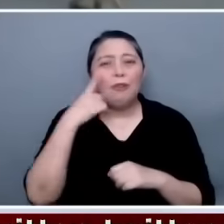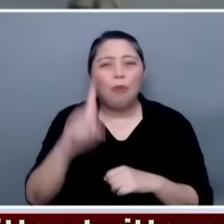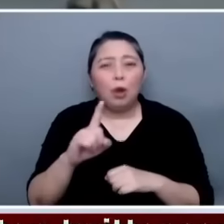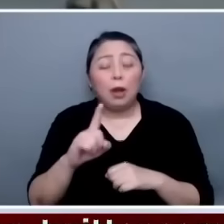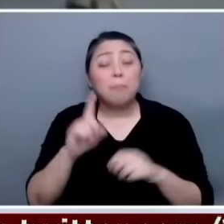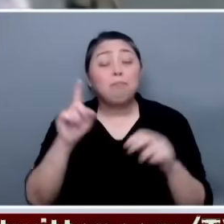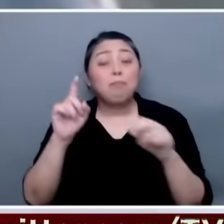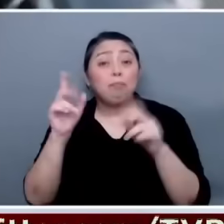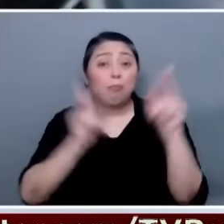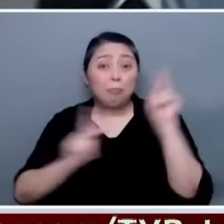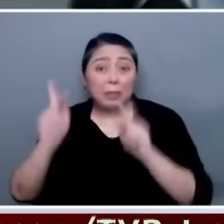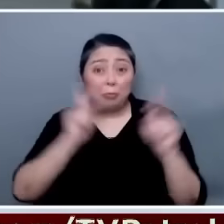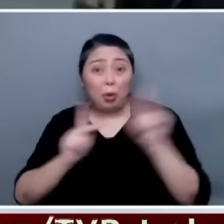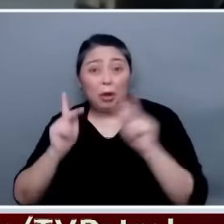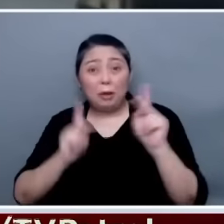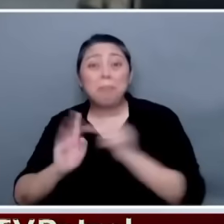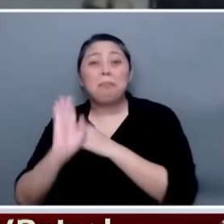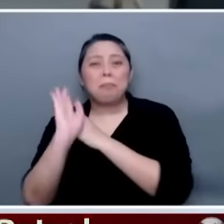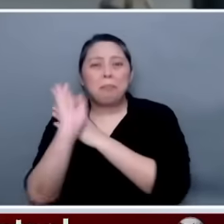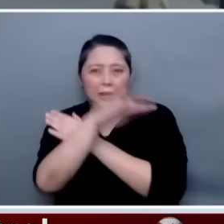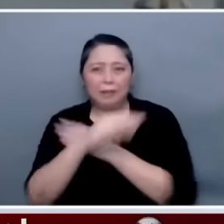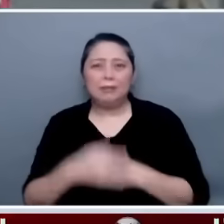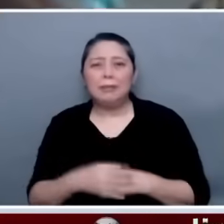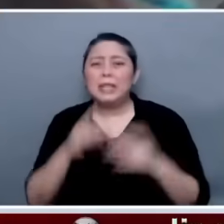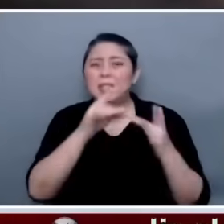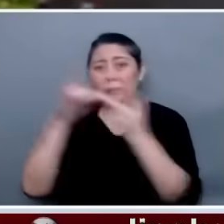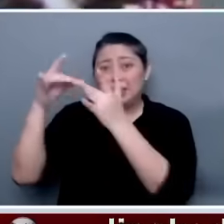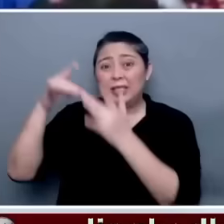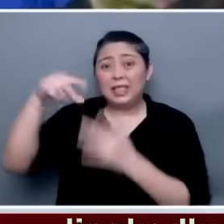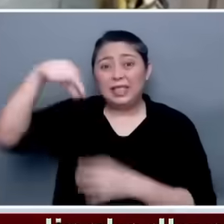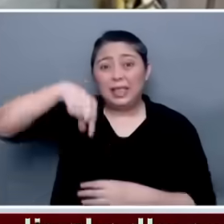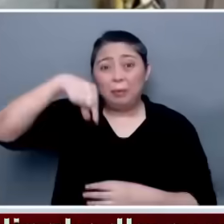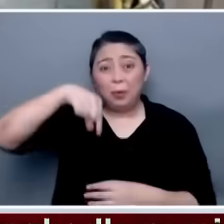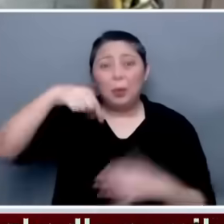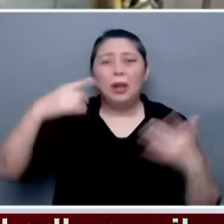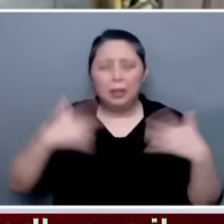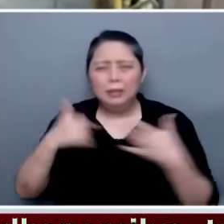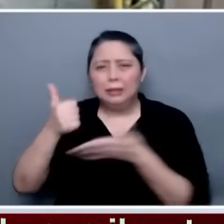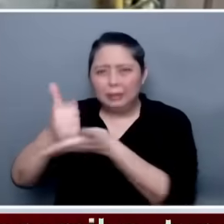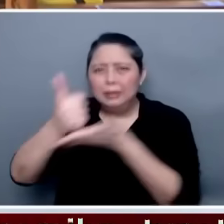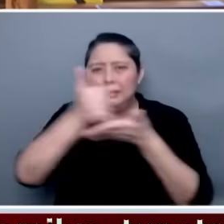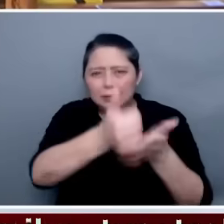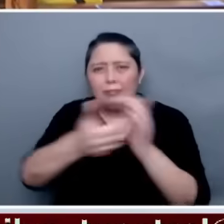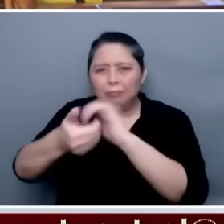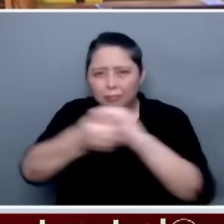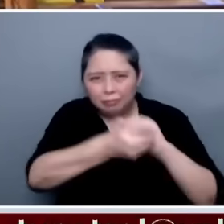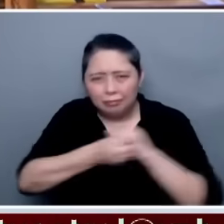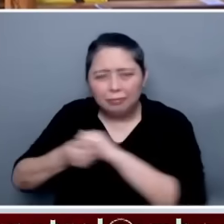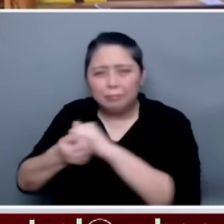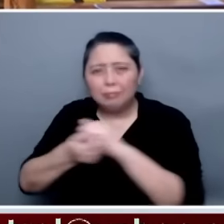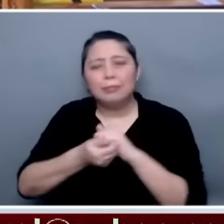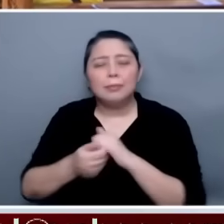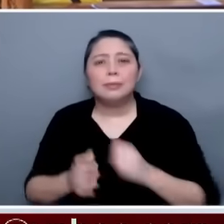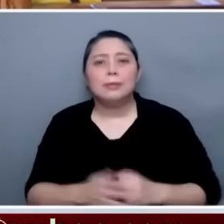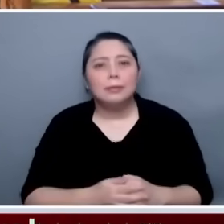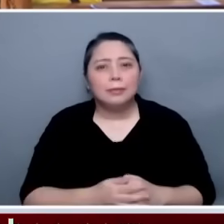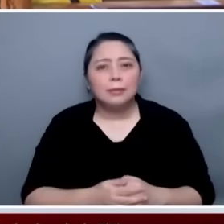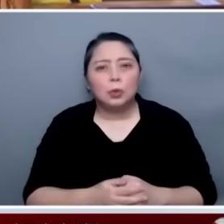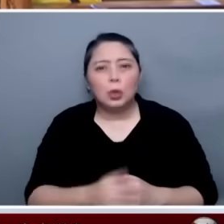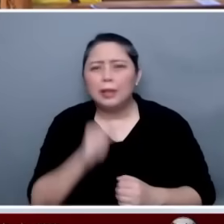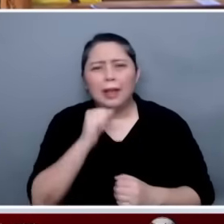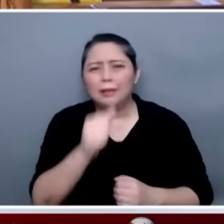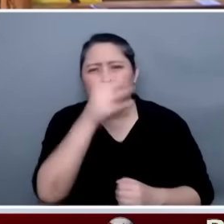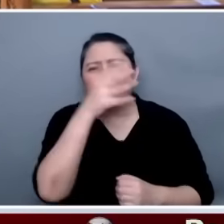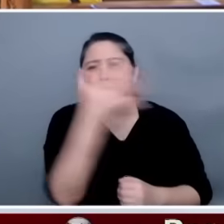dito sa Quiapo. Talagang pinagtutulong-tulungan naman po ito, no? At hindi ito basta ipinagwawalang bahala